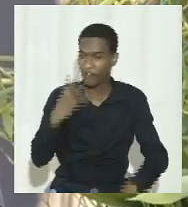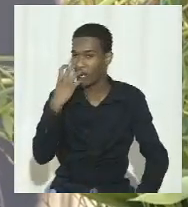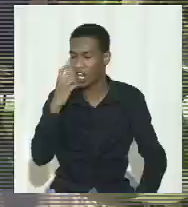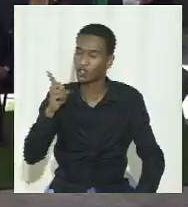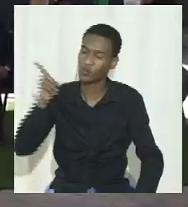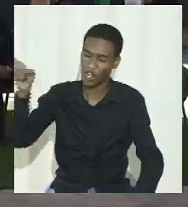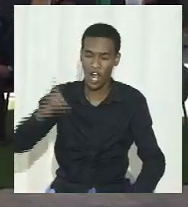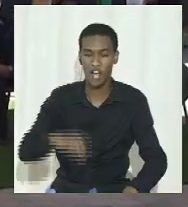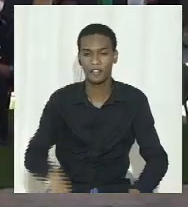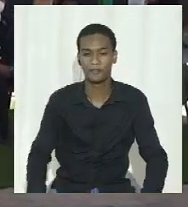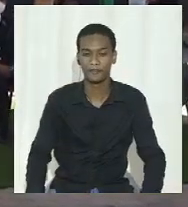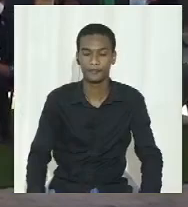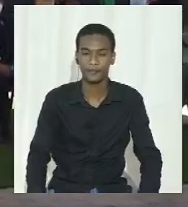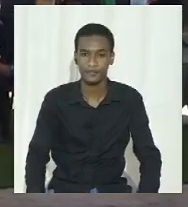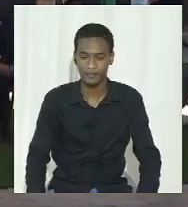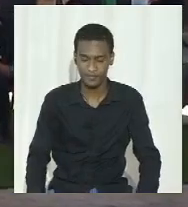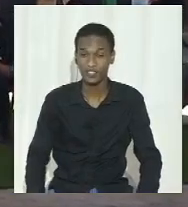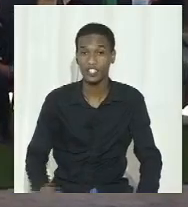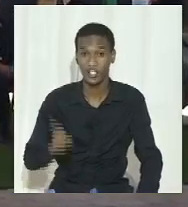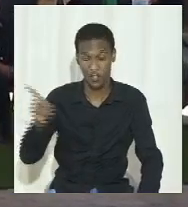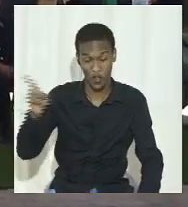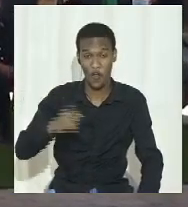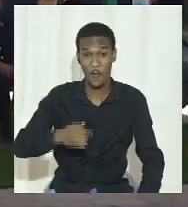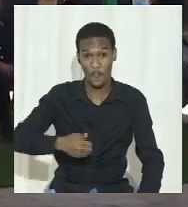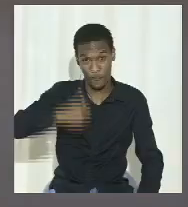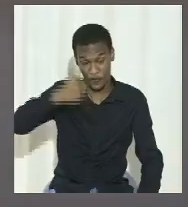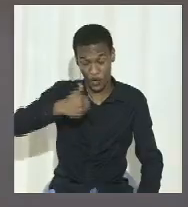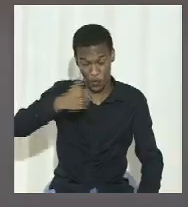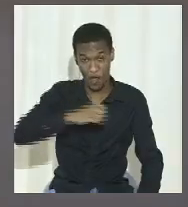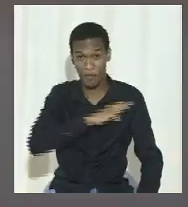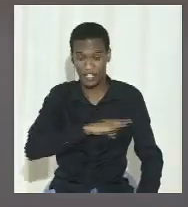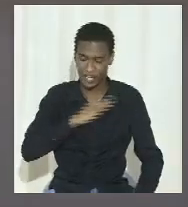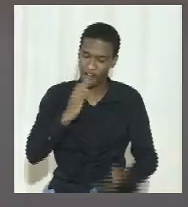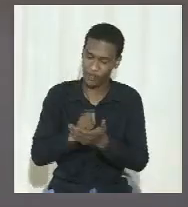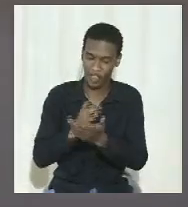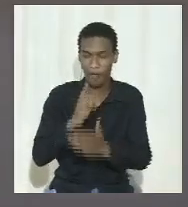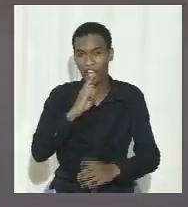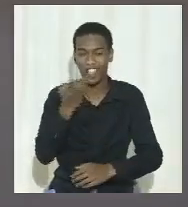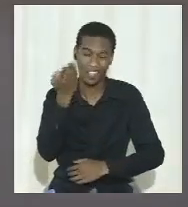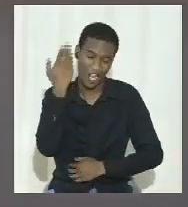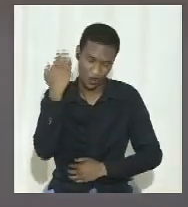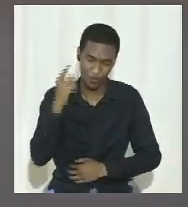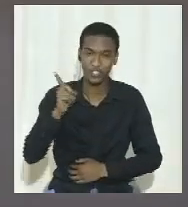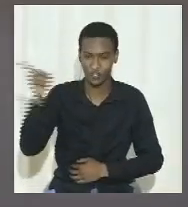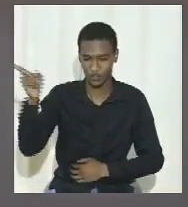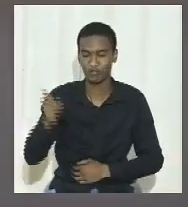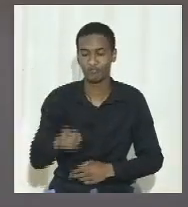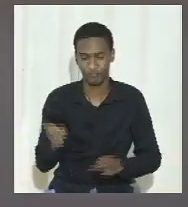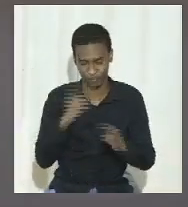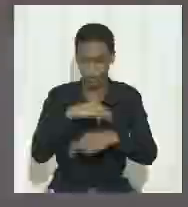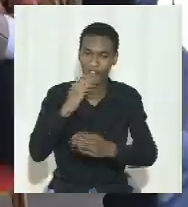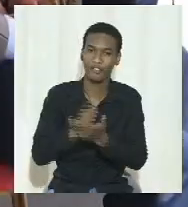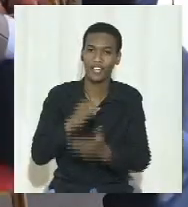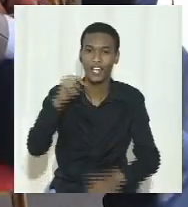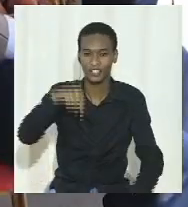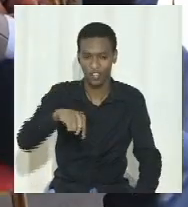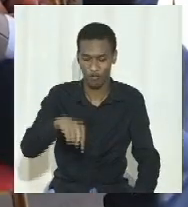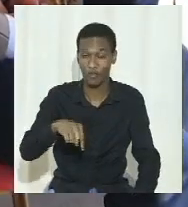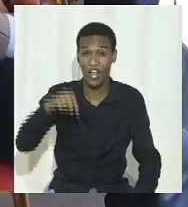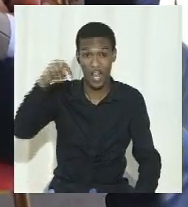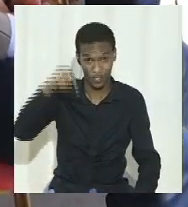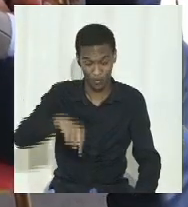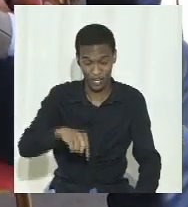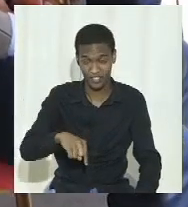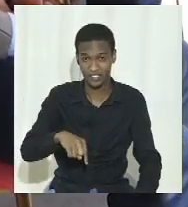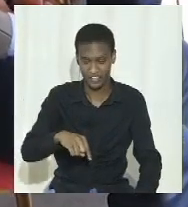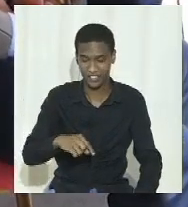iray manontolo. Fampanantenana nataon'ny filoha ny fanamboarana ity galeria kômersialy eto Fianarantsoa ity napetraka tamin'ity fotony kosa ny fanatanterahana azy